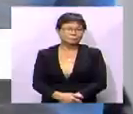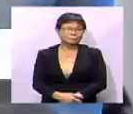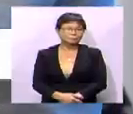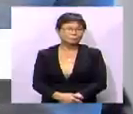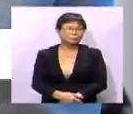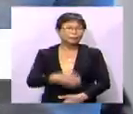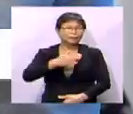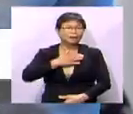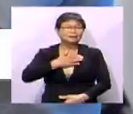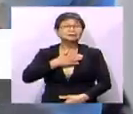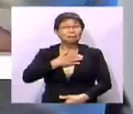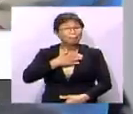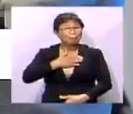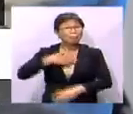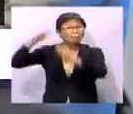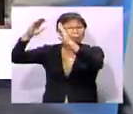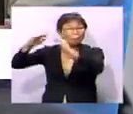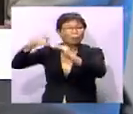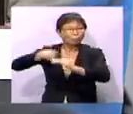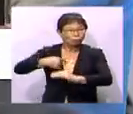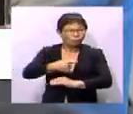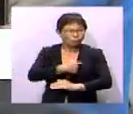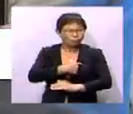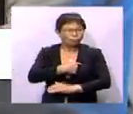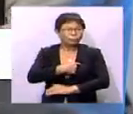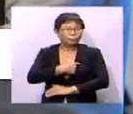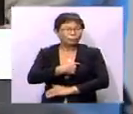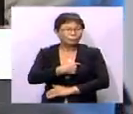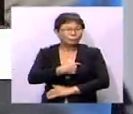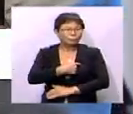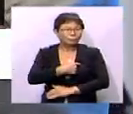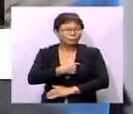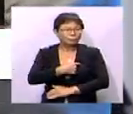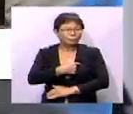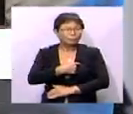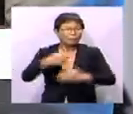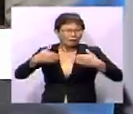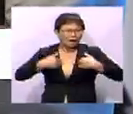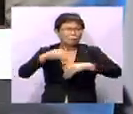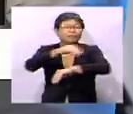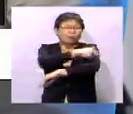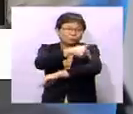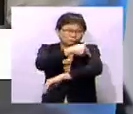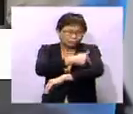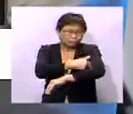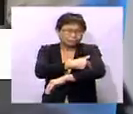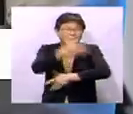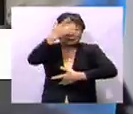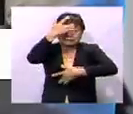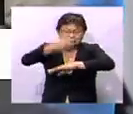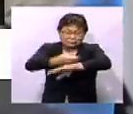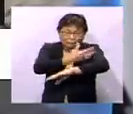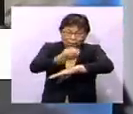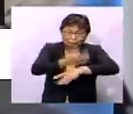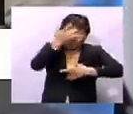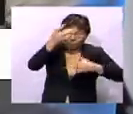It is my hope that with this new hospital, cancer patients will have the best